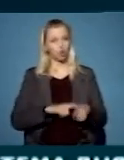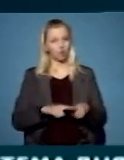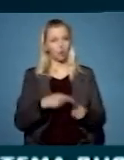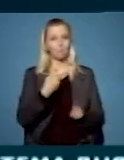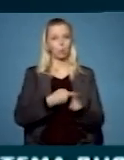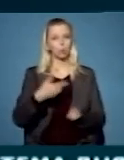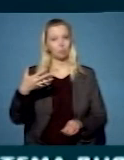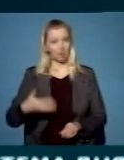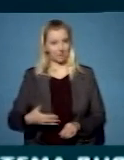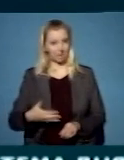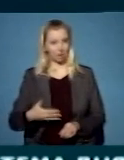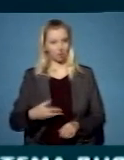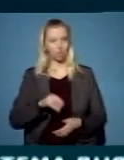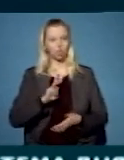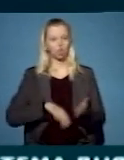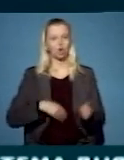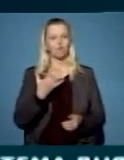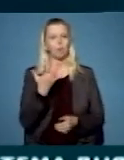плюс 50 –